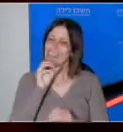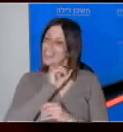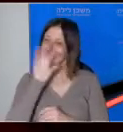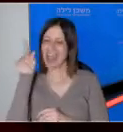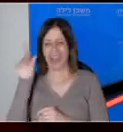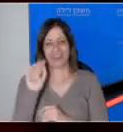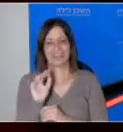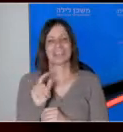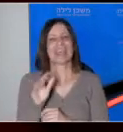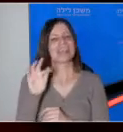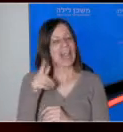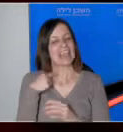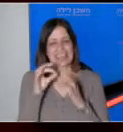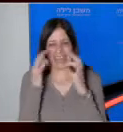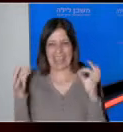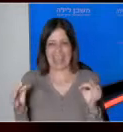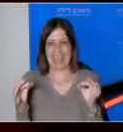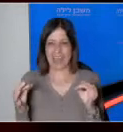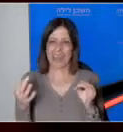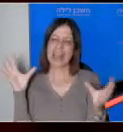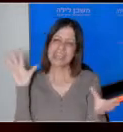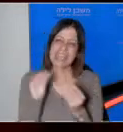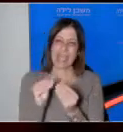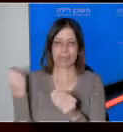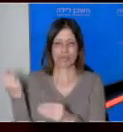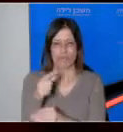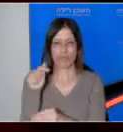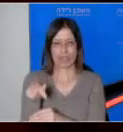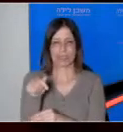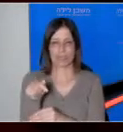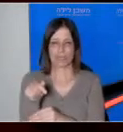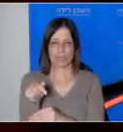את זה. טל, בוא נתחיל ככה, באמת אמרנו לסכם את השבוע הזה,